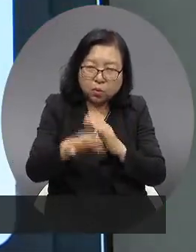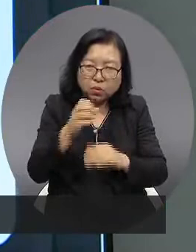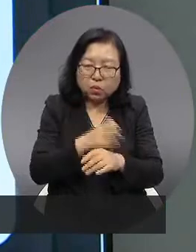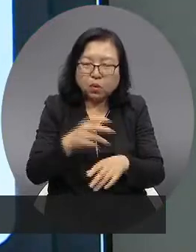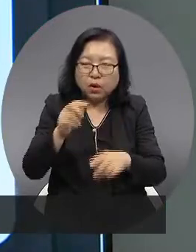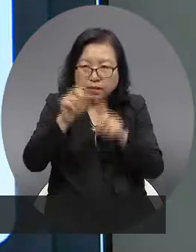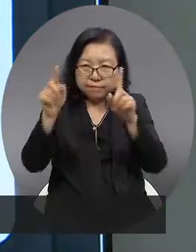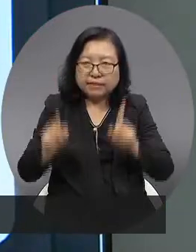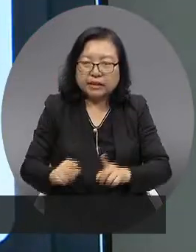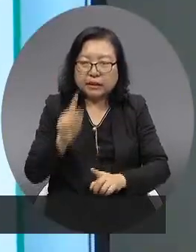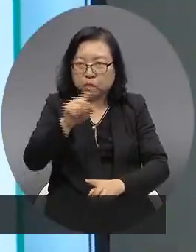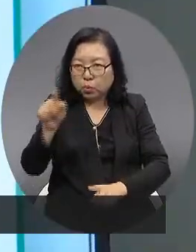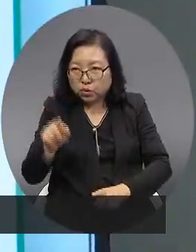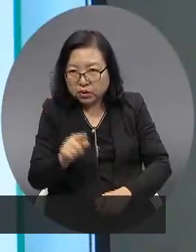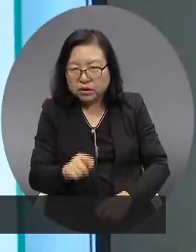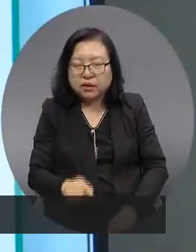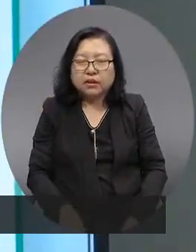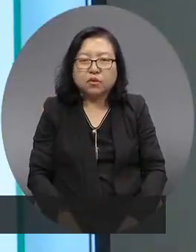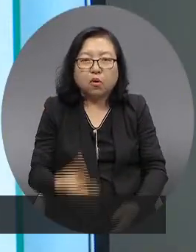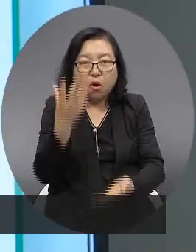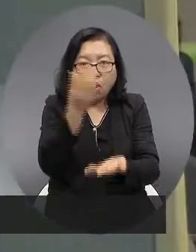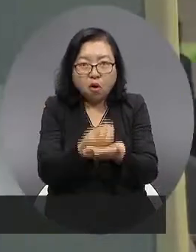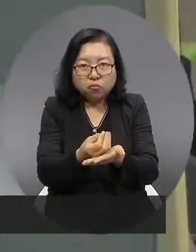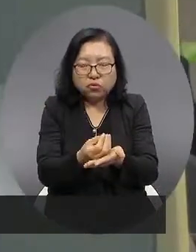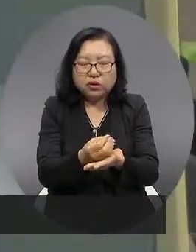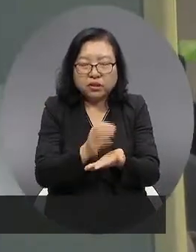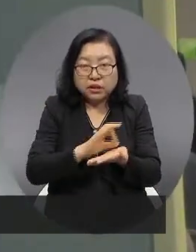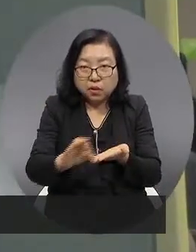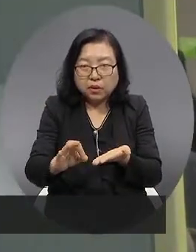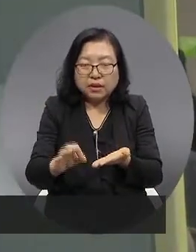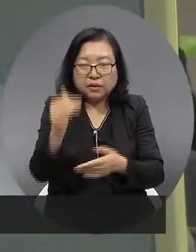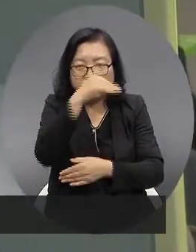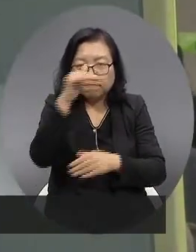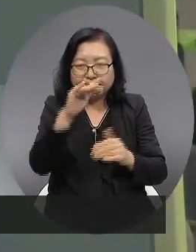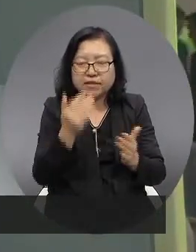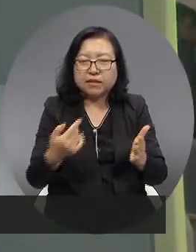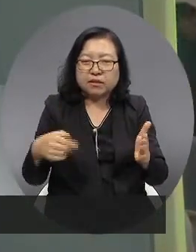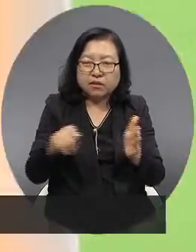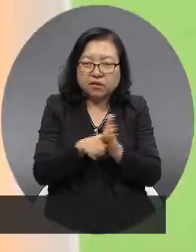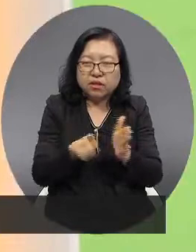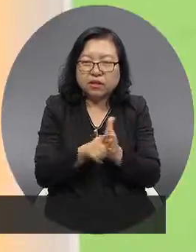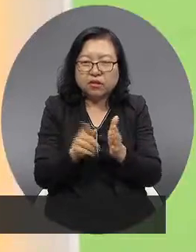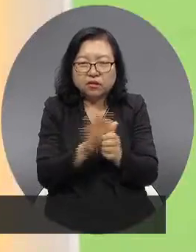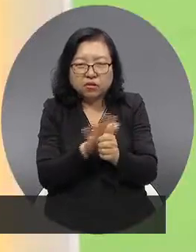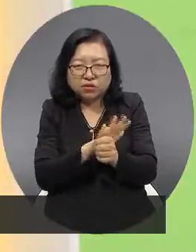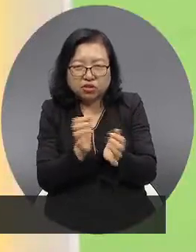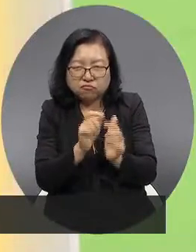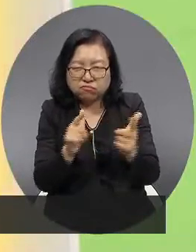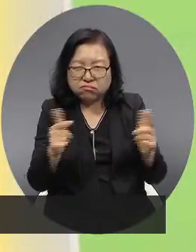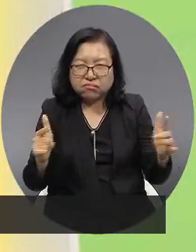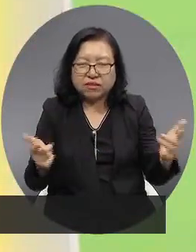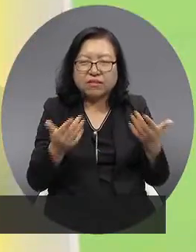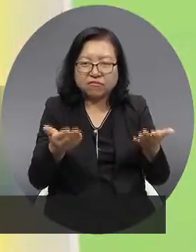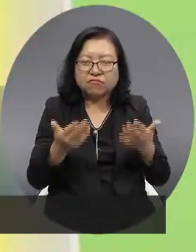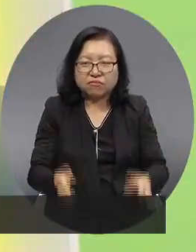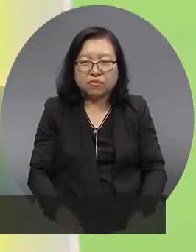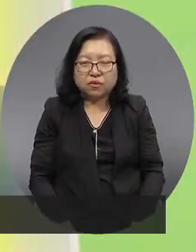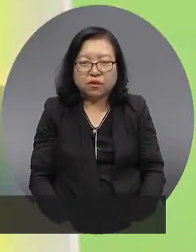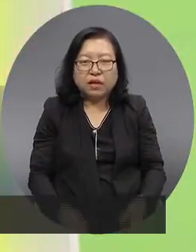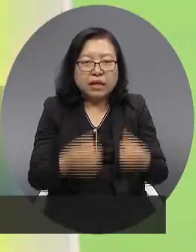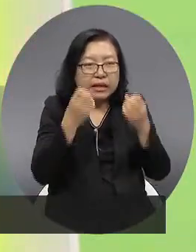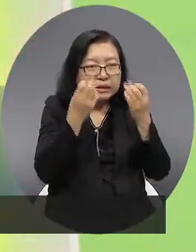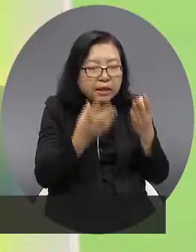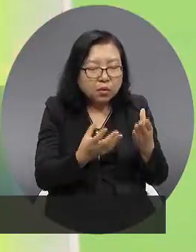축적되는 데이터를 활용해 관광객들을 위한 다양한 서비스도 제공할 계획입니다. 콘텐츠를 발굴하고